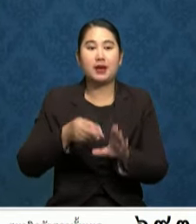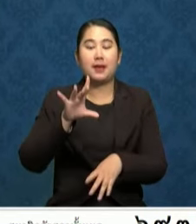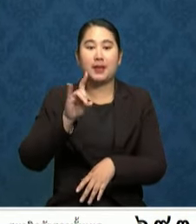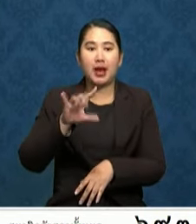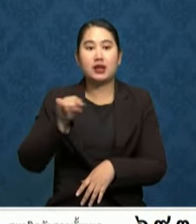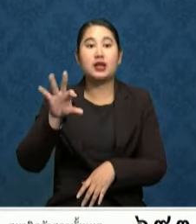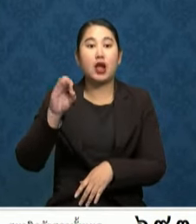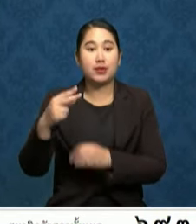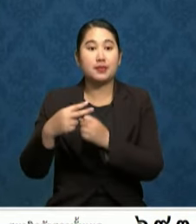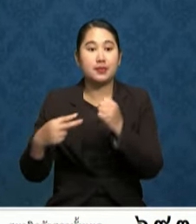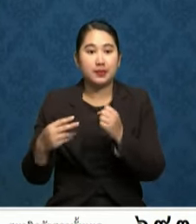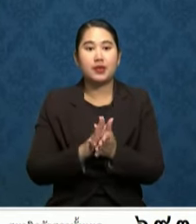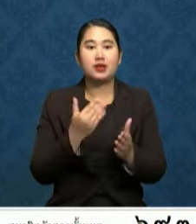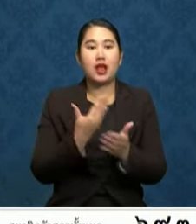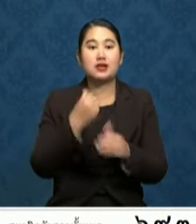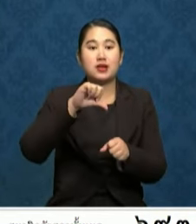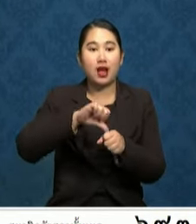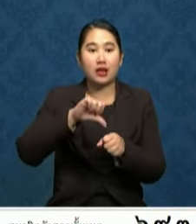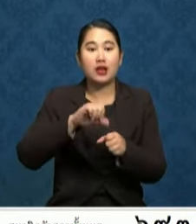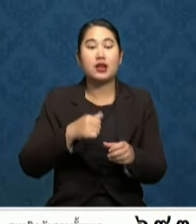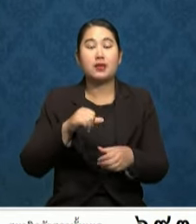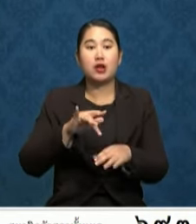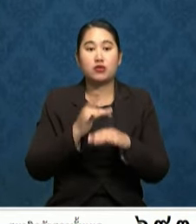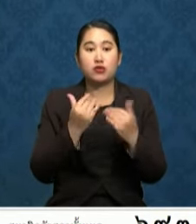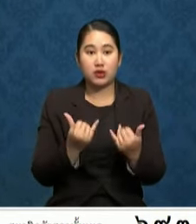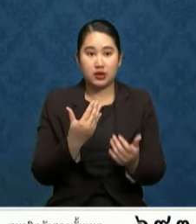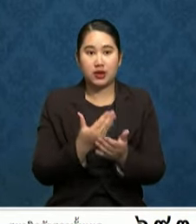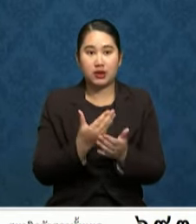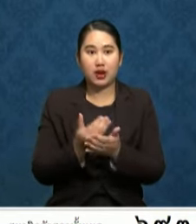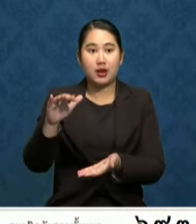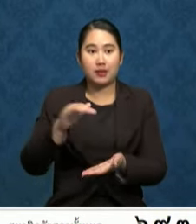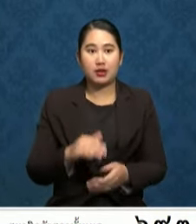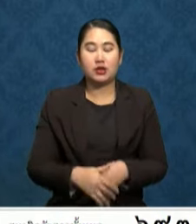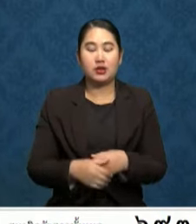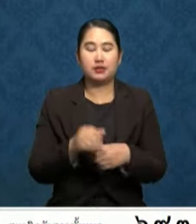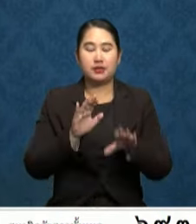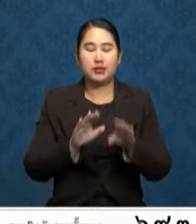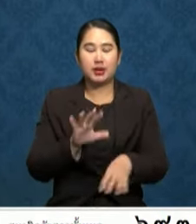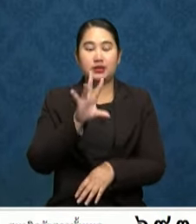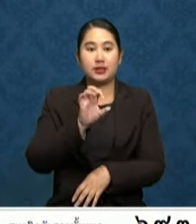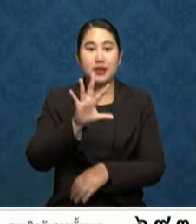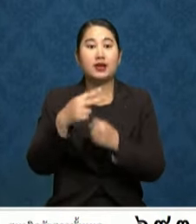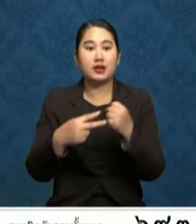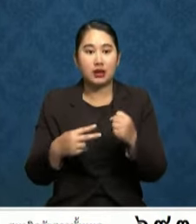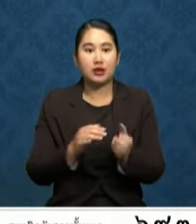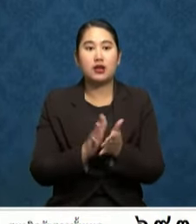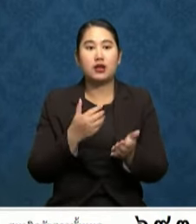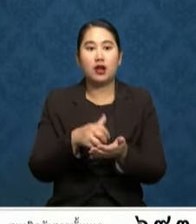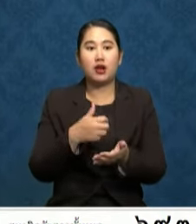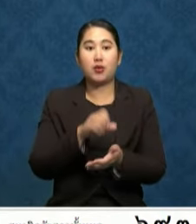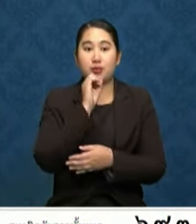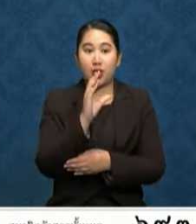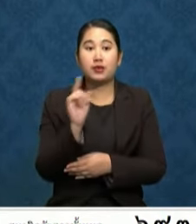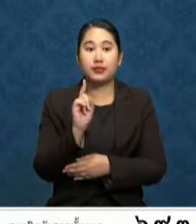เหรียญราคากซธรรมชาติถ้าเรานำเข้าวันนี้ 12 126 7 12ประมาณ 75เหรียญงั้นก็เลยบอก